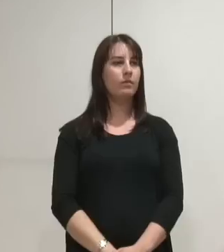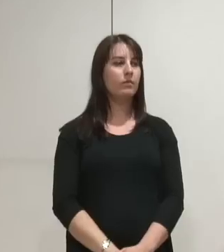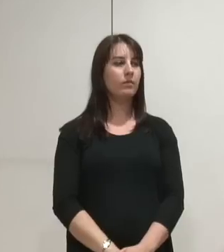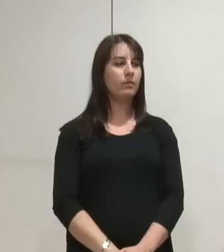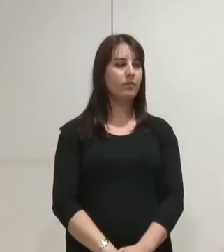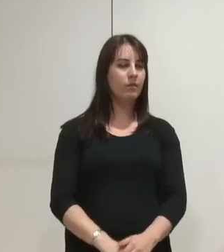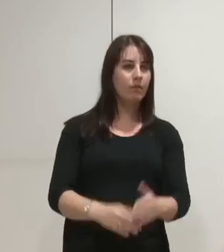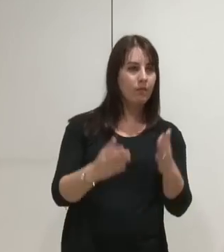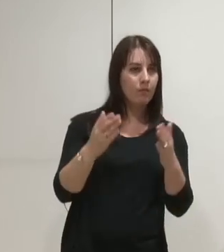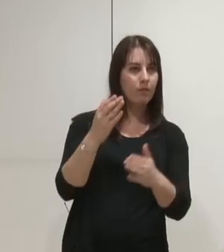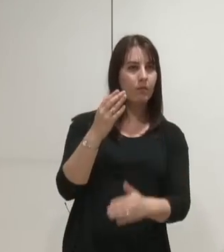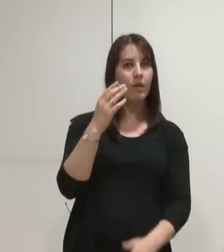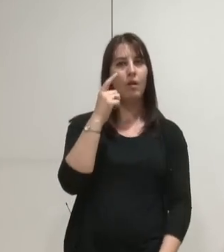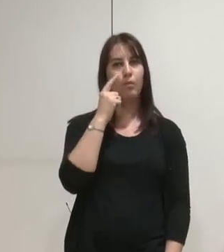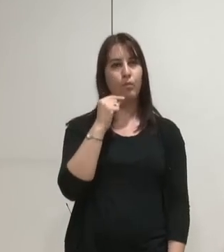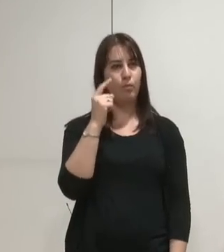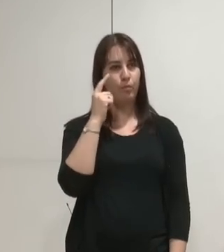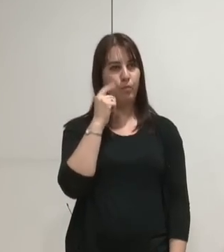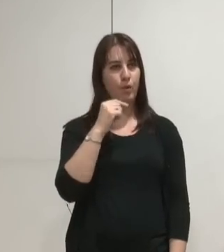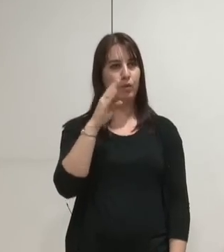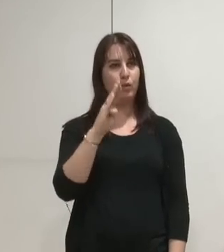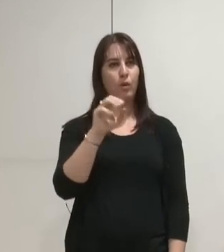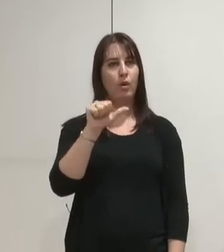alors Monsieur Barbier